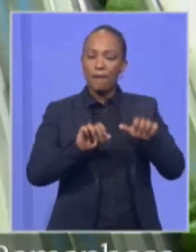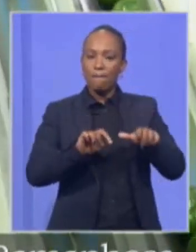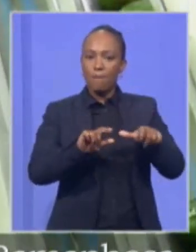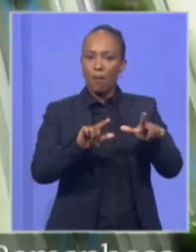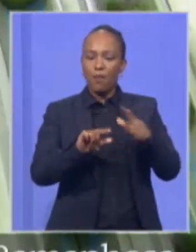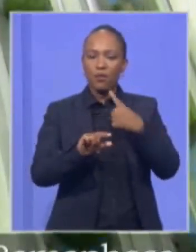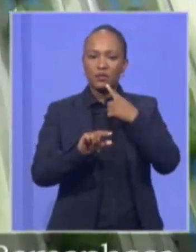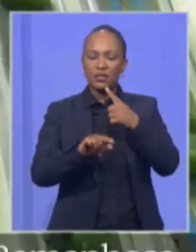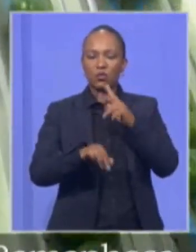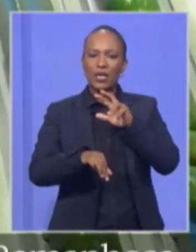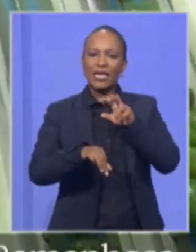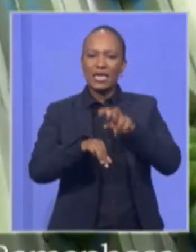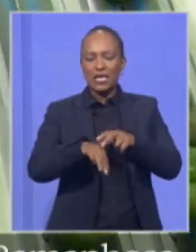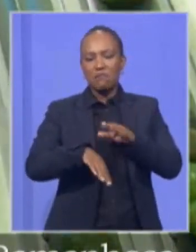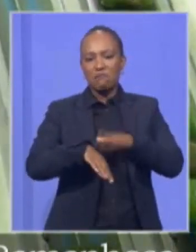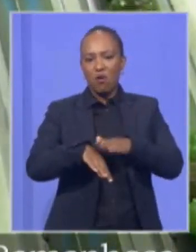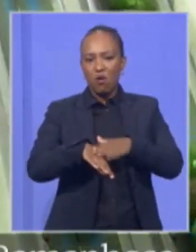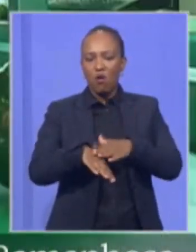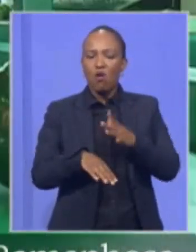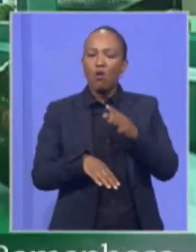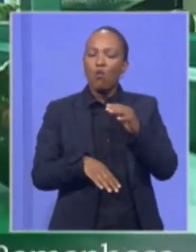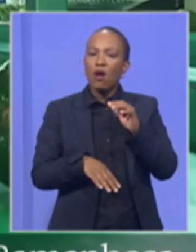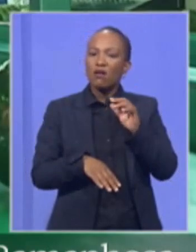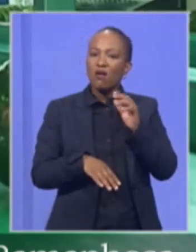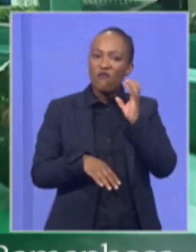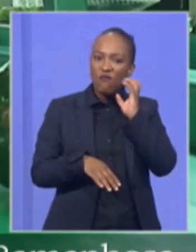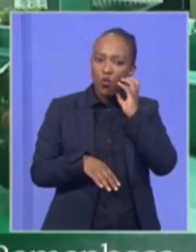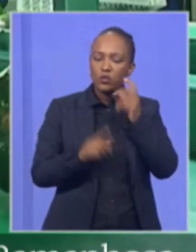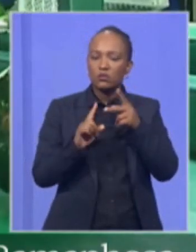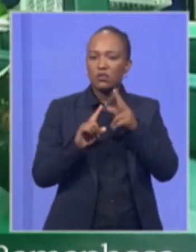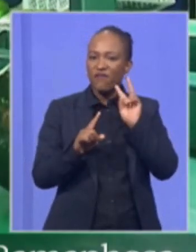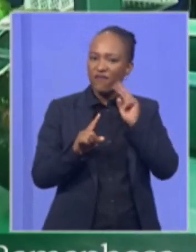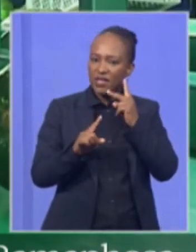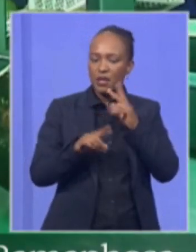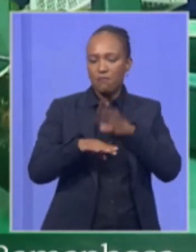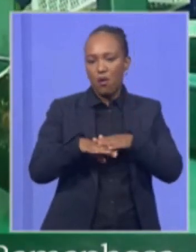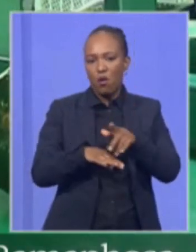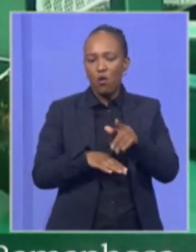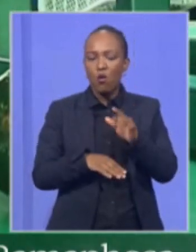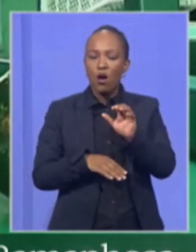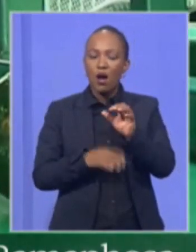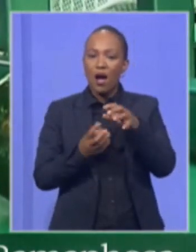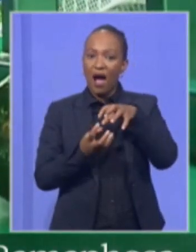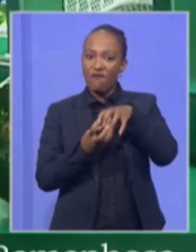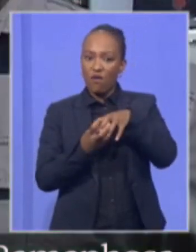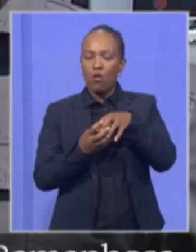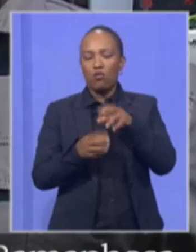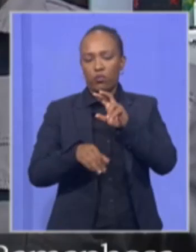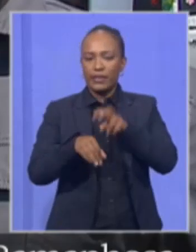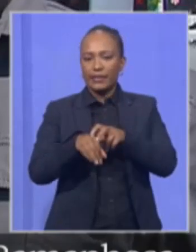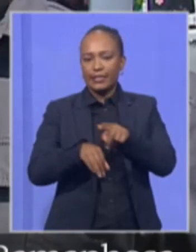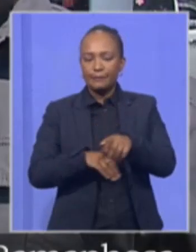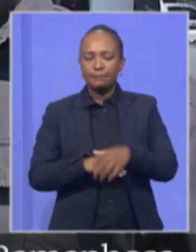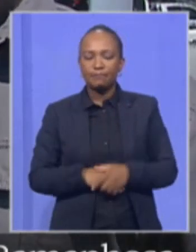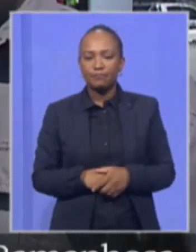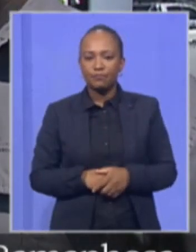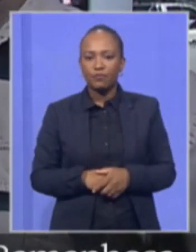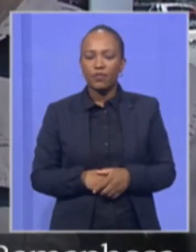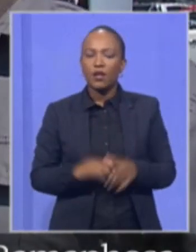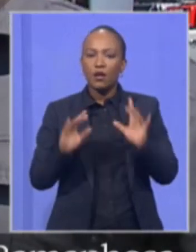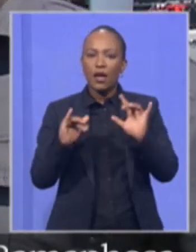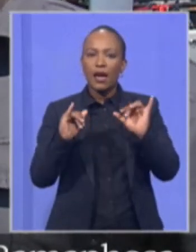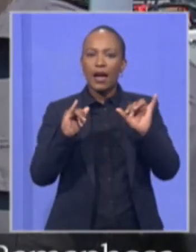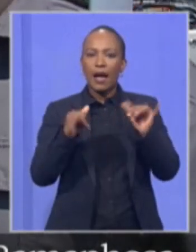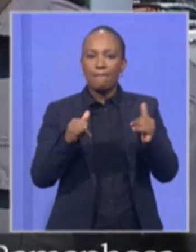nyakega dienywa tše ntšhi tše bjalo ka di-avocado. Tšeo ka moka tše re di bona ge re bona di-company tše digolo tša go